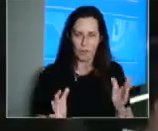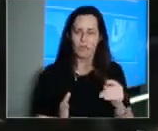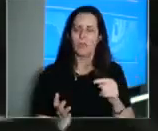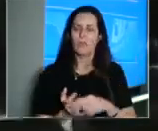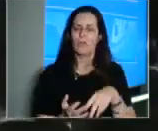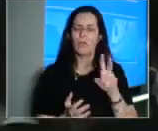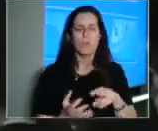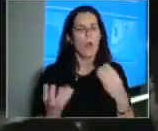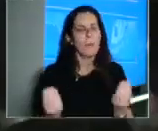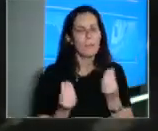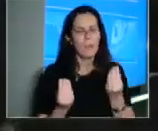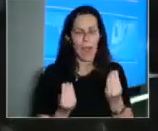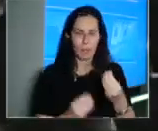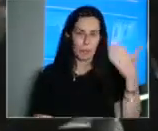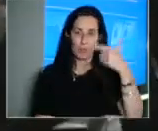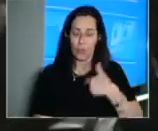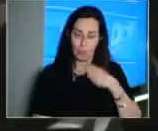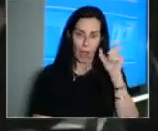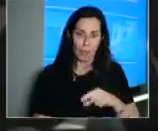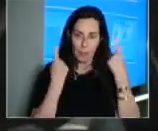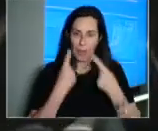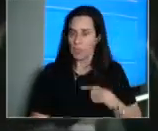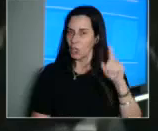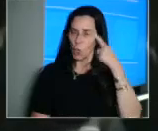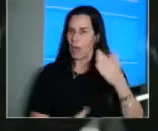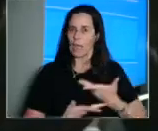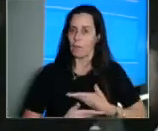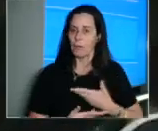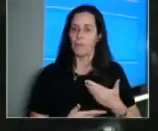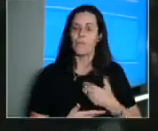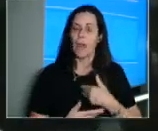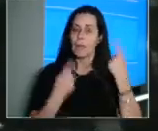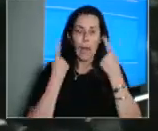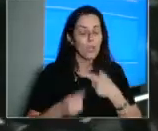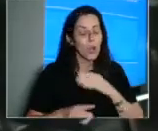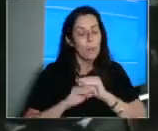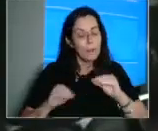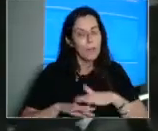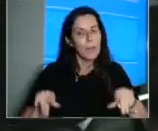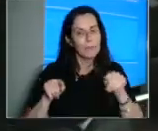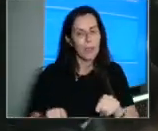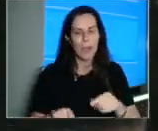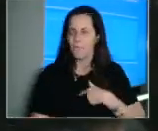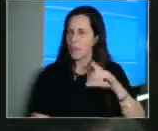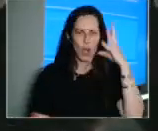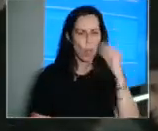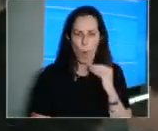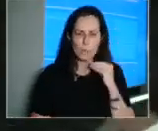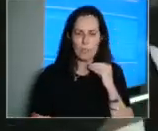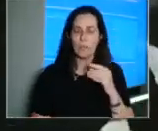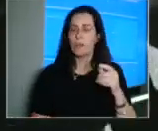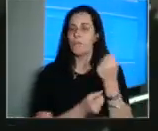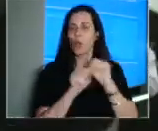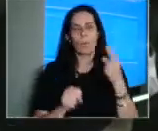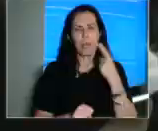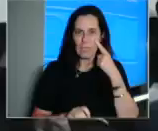כאן הרבה פריצות במדינה שאני כאדם חרדי לא יודע לחיות עם זה, ואני כאדם חרדי לא מחנך את ילדיי על פי זה, ואני לא מרוצה ממנו. ואדם